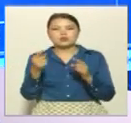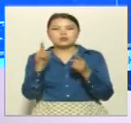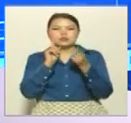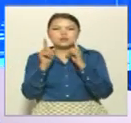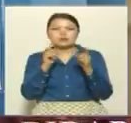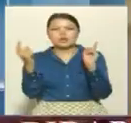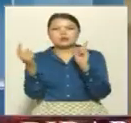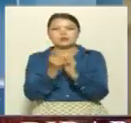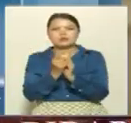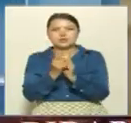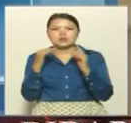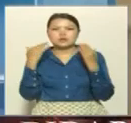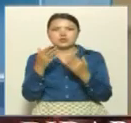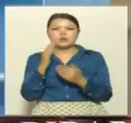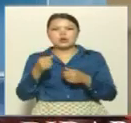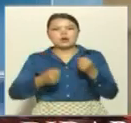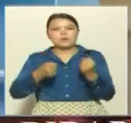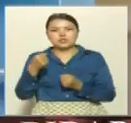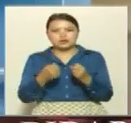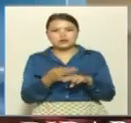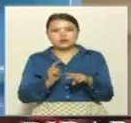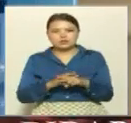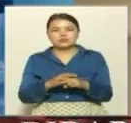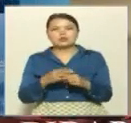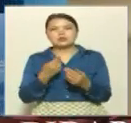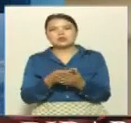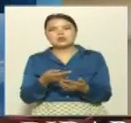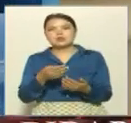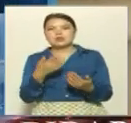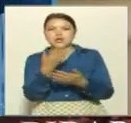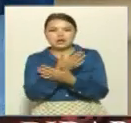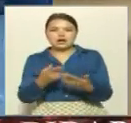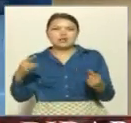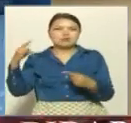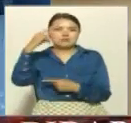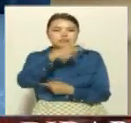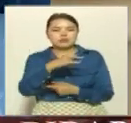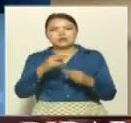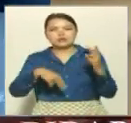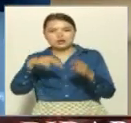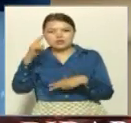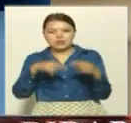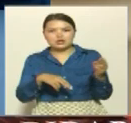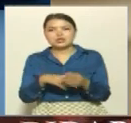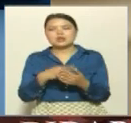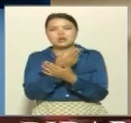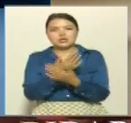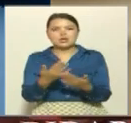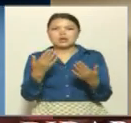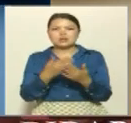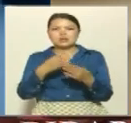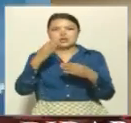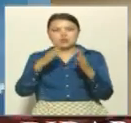өткізеді. Күн тәртібінде автомобиль жолдары мен көлік азаматтық авиация, индустриялық даму, құрылыс және тұрғын үй-коммуналдық шаруашылық мәселесі